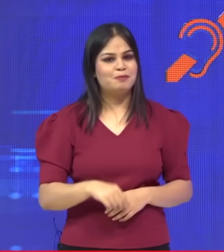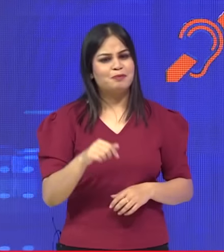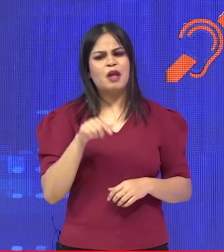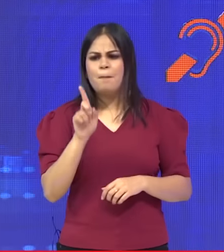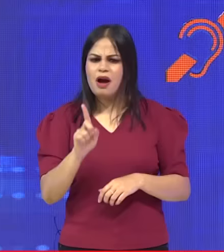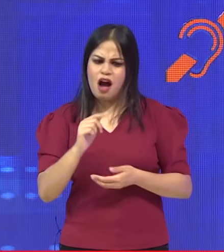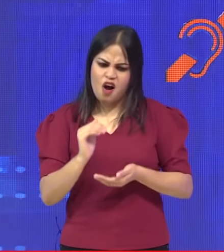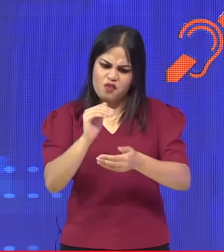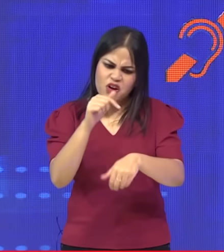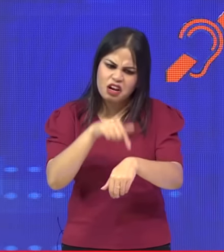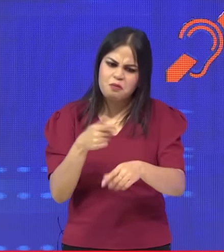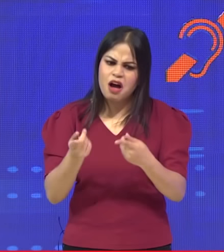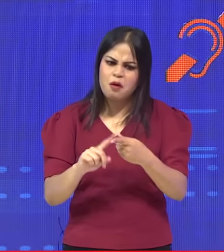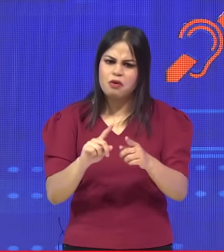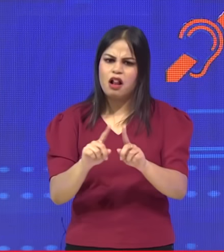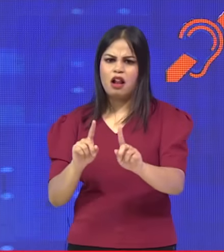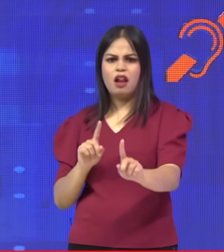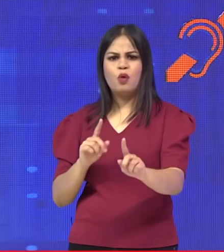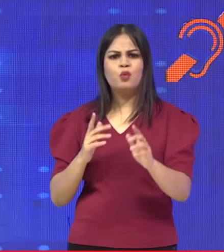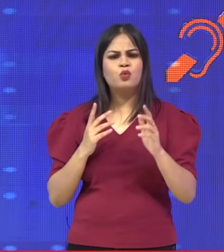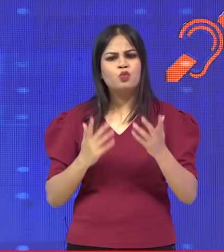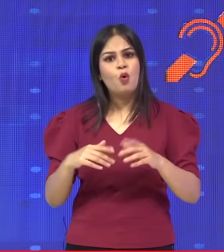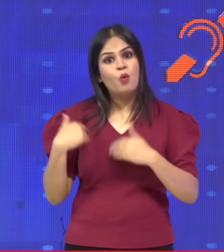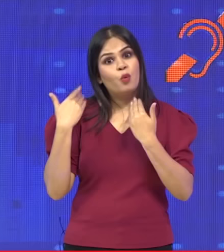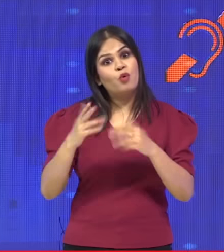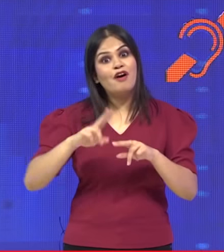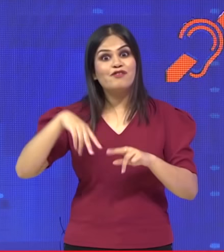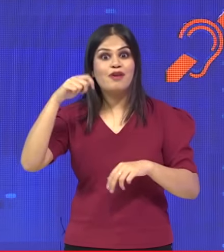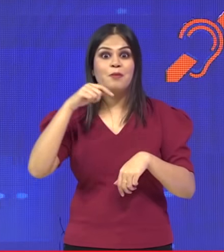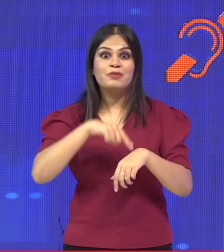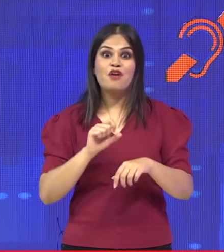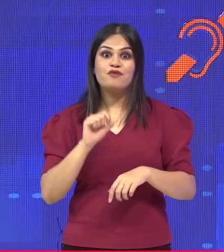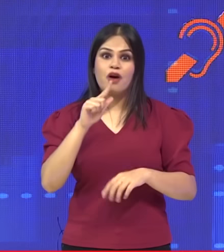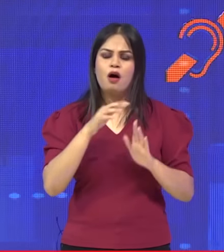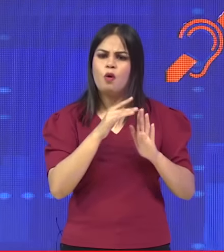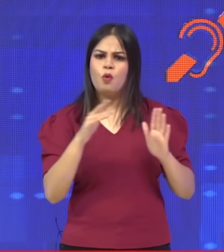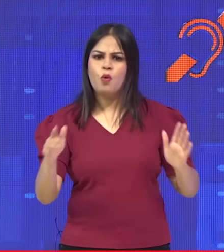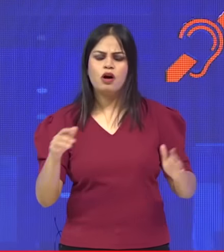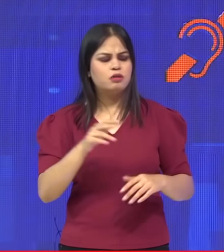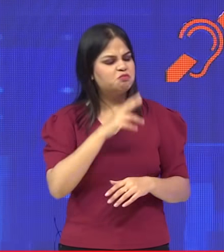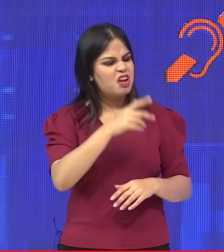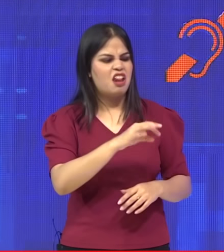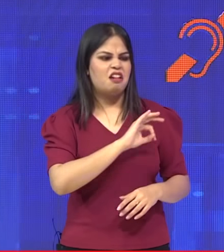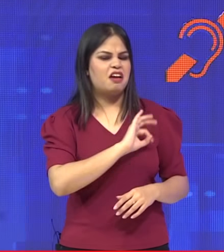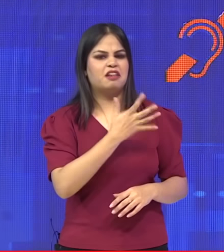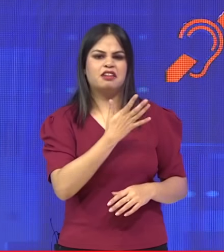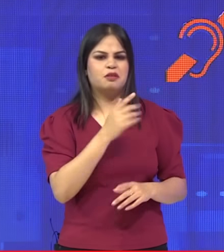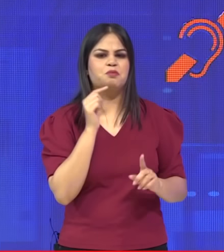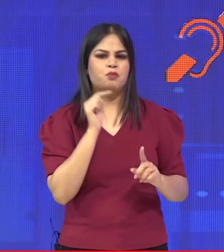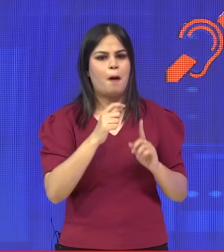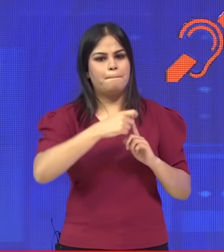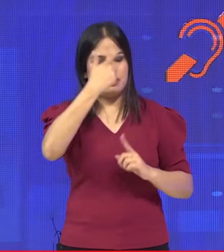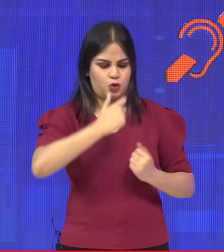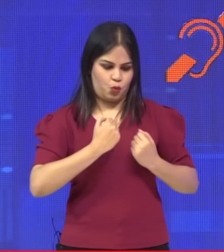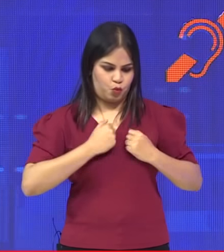तो उसमें आप पीछे र जाए तो और ये पहले फिल्म से ये सिलसिला शुरू हुआ है मुझे शौक नहीं होगी मेरा पर्सनल पर्सनल